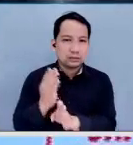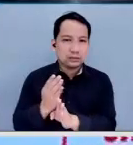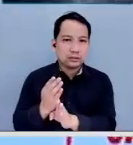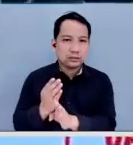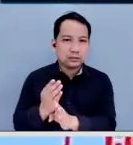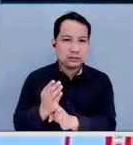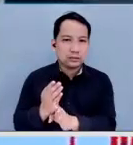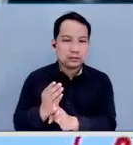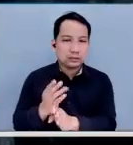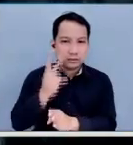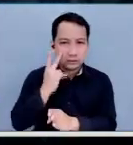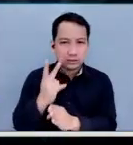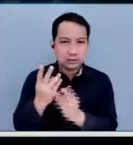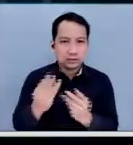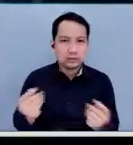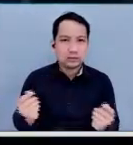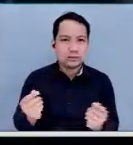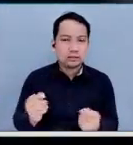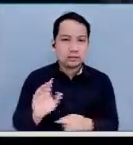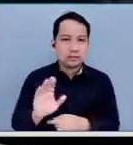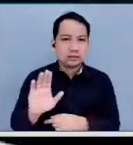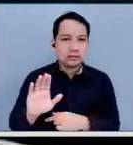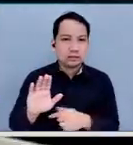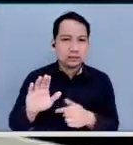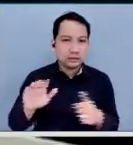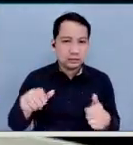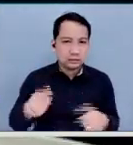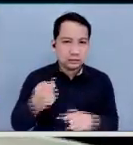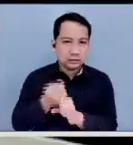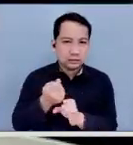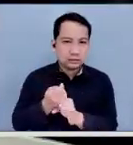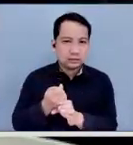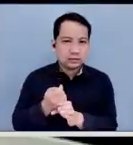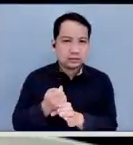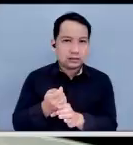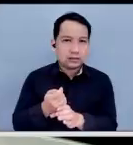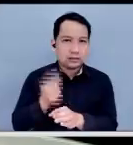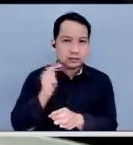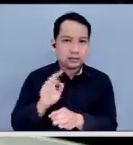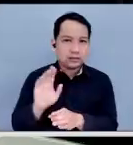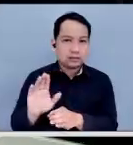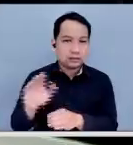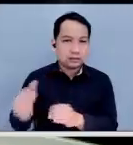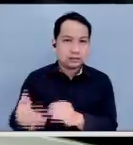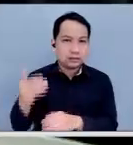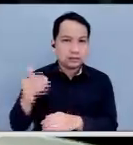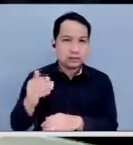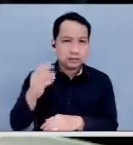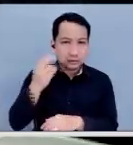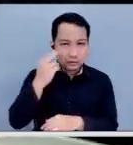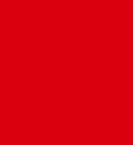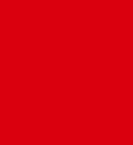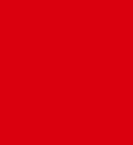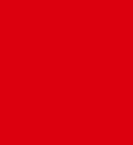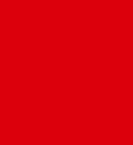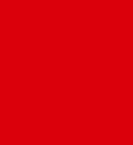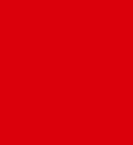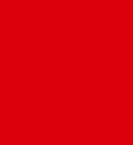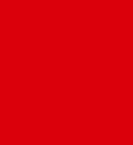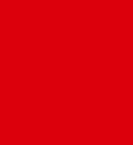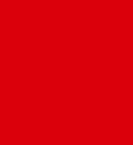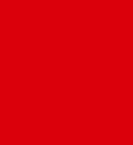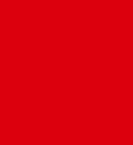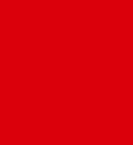din kinalaunan ang naaksidenteng truck. Nagbabalita mula sa frontline, Hannibal Talete, News 5.